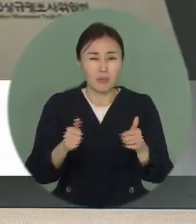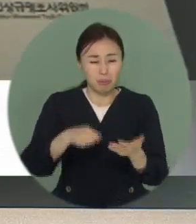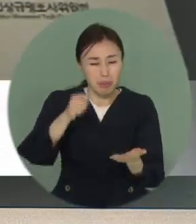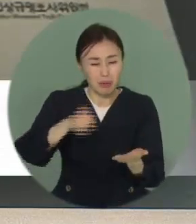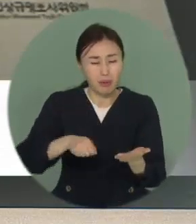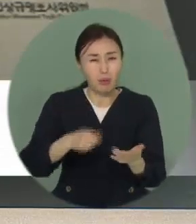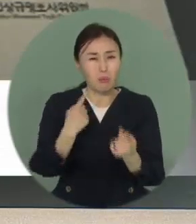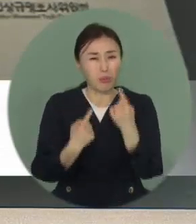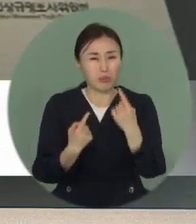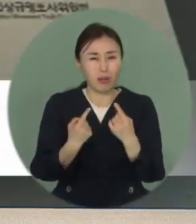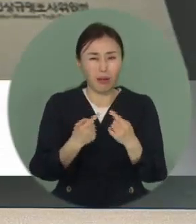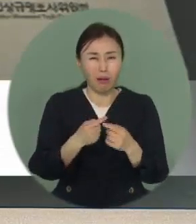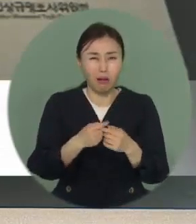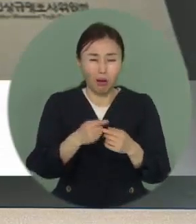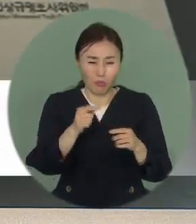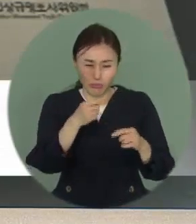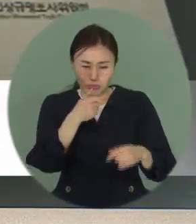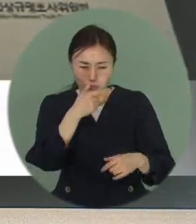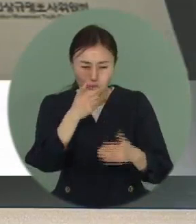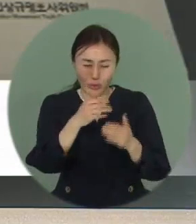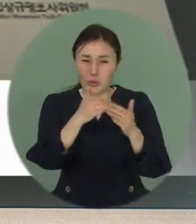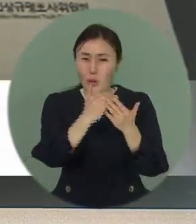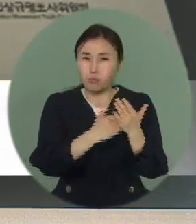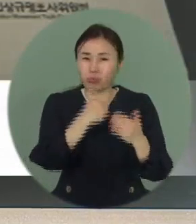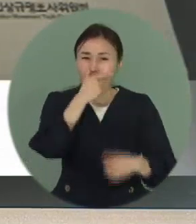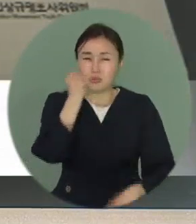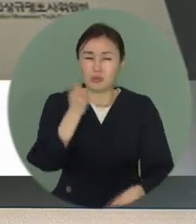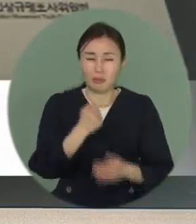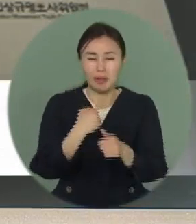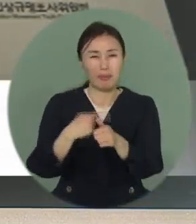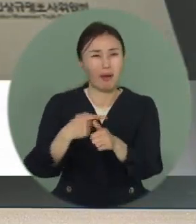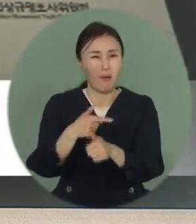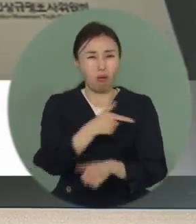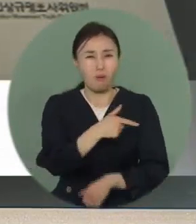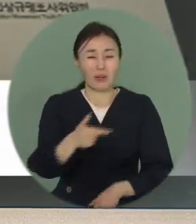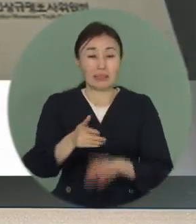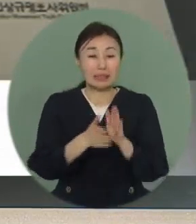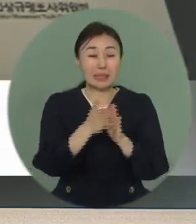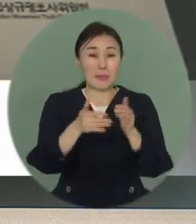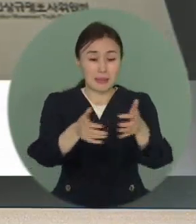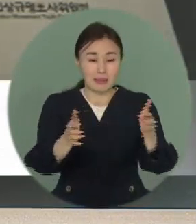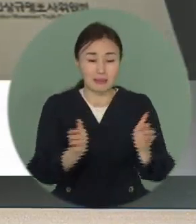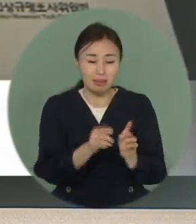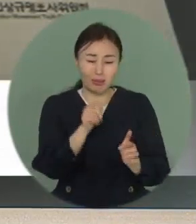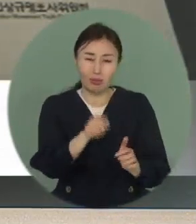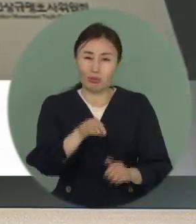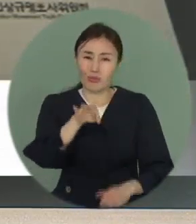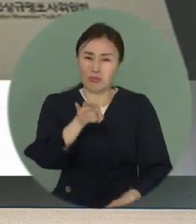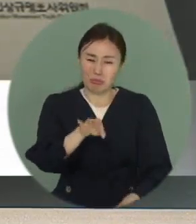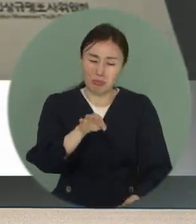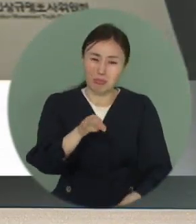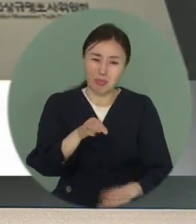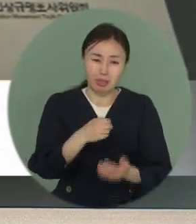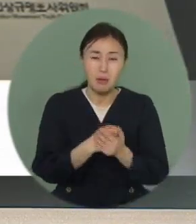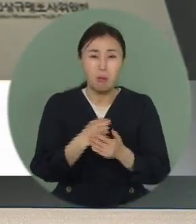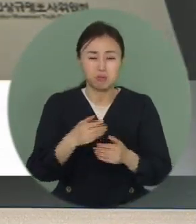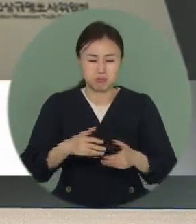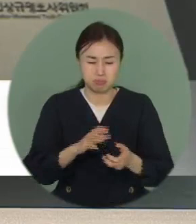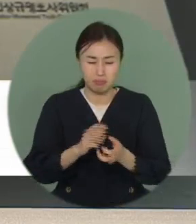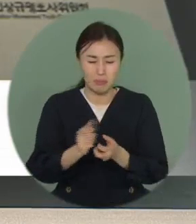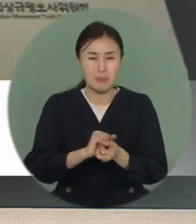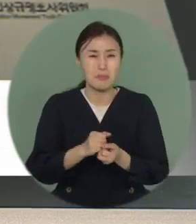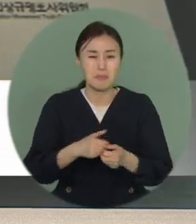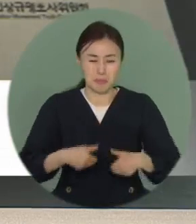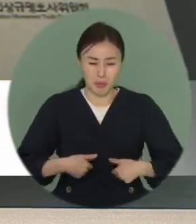다 후퇴한 내용에 보고서 내용을 두고 비판이 쏟아지고 있습니다 시민 단체가 이런 수준의 보고서라는 차라리 없느